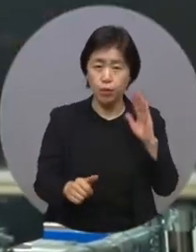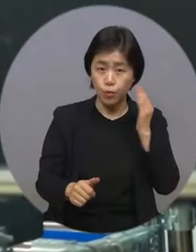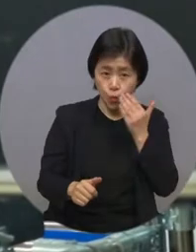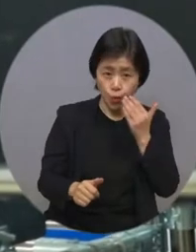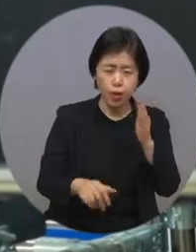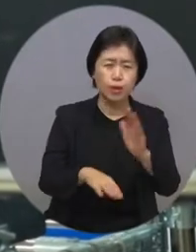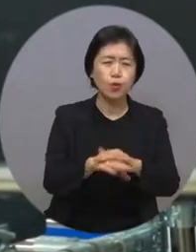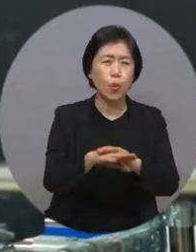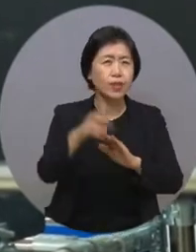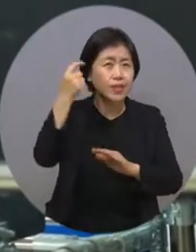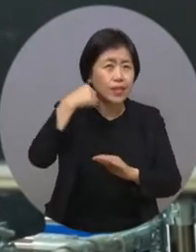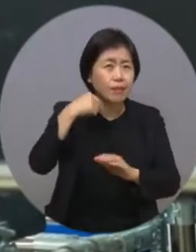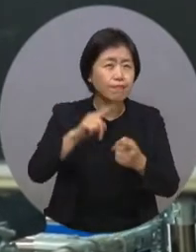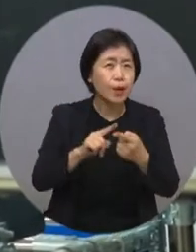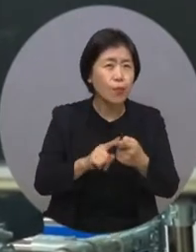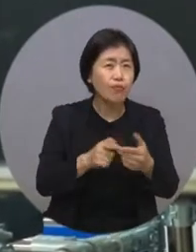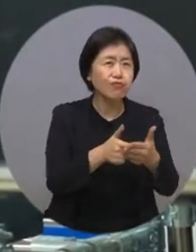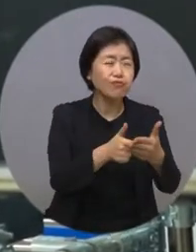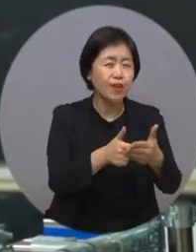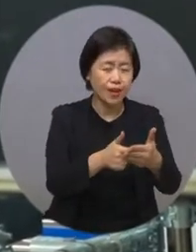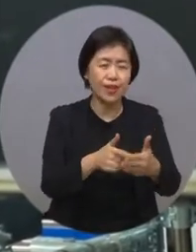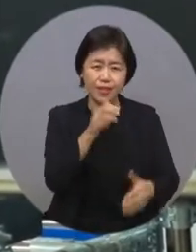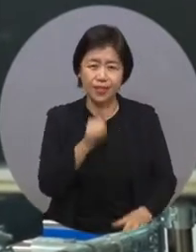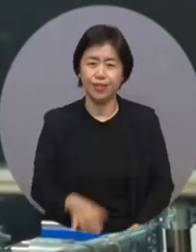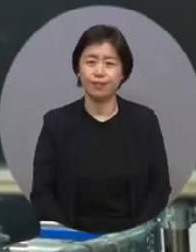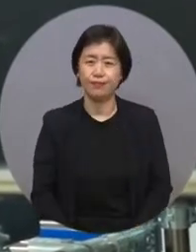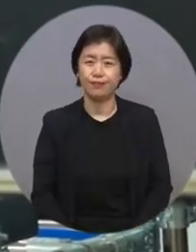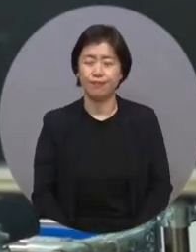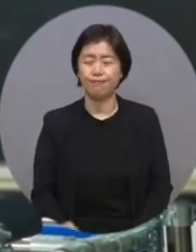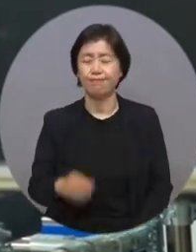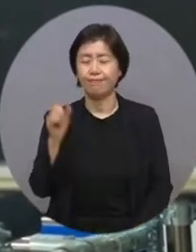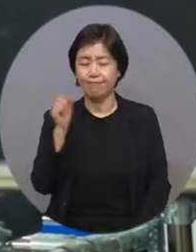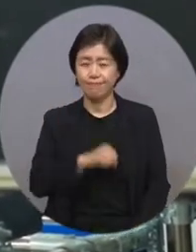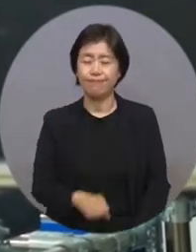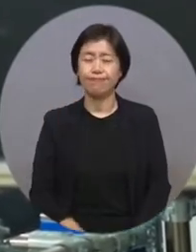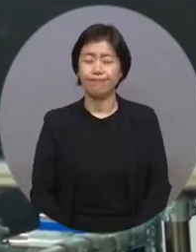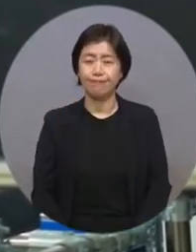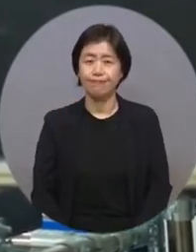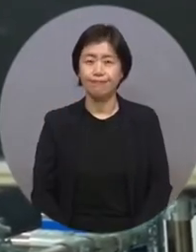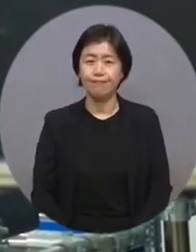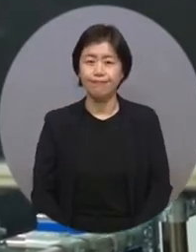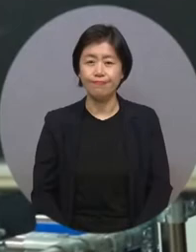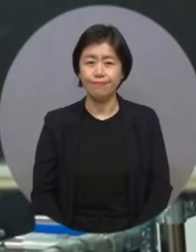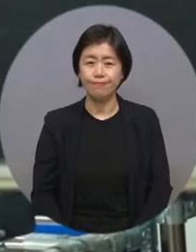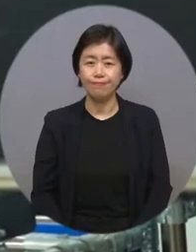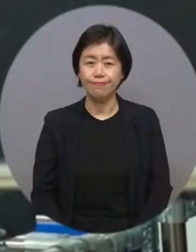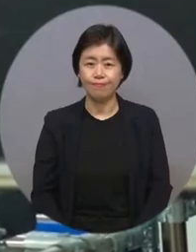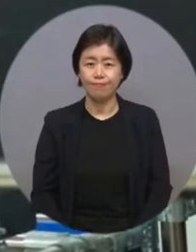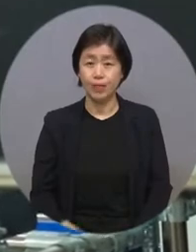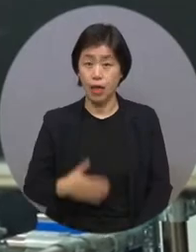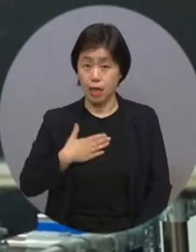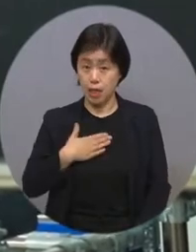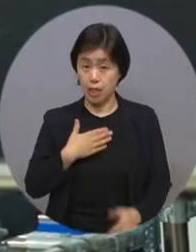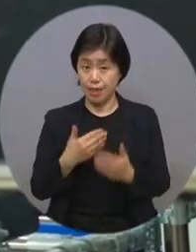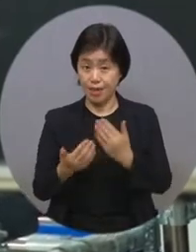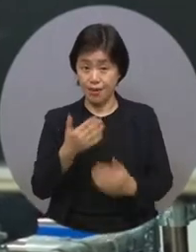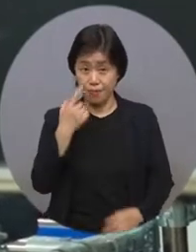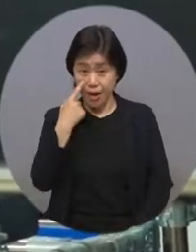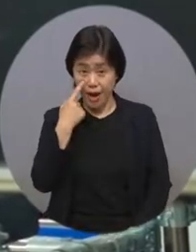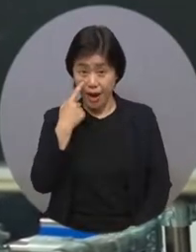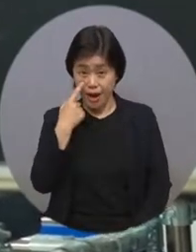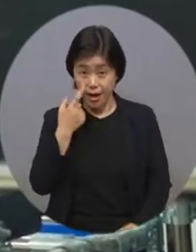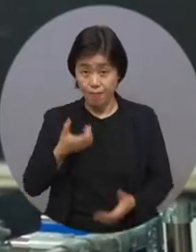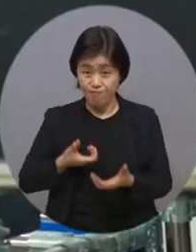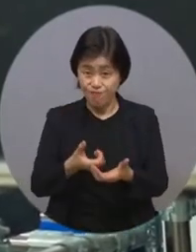멈추는 작업을. 그럼 그렇게 두 가지를 같이 설명을 해주시는 거군요. 네. 그렇죠. 역시 그럼 제가 한번 체험을